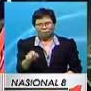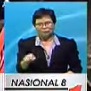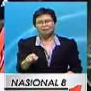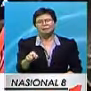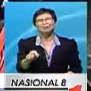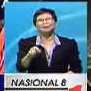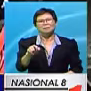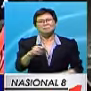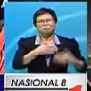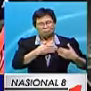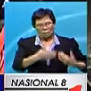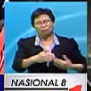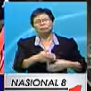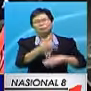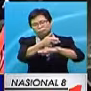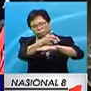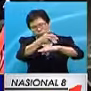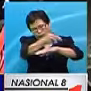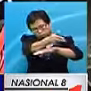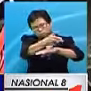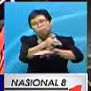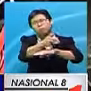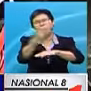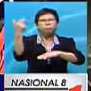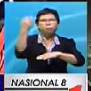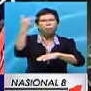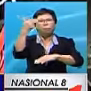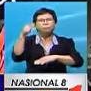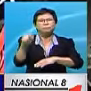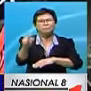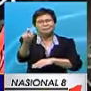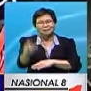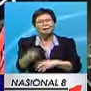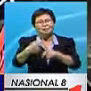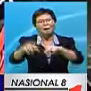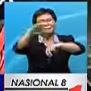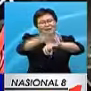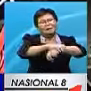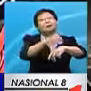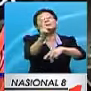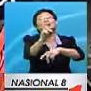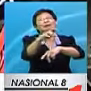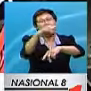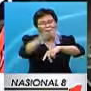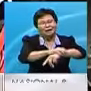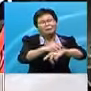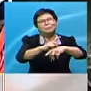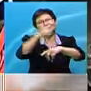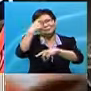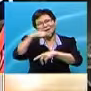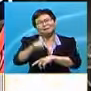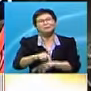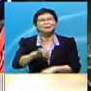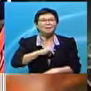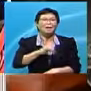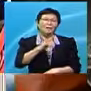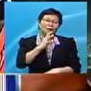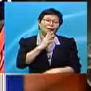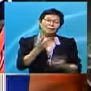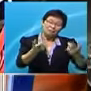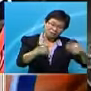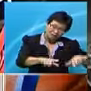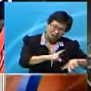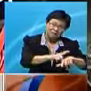Dia mengaku dia yang tembak. Dia mengaku. Tetapi tangkapan itu di Thailand. Sebagaimana saya katakan, kejadian itu